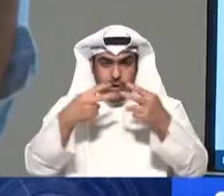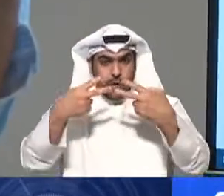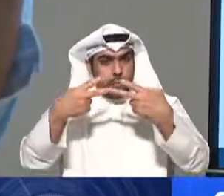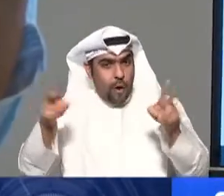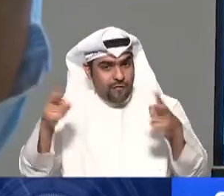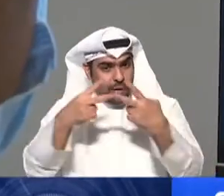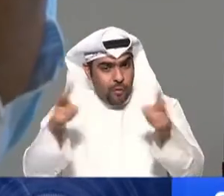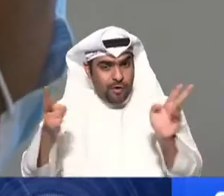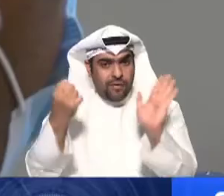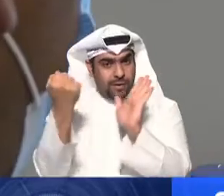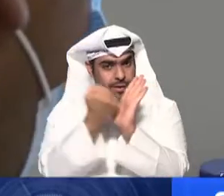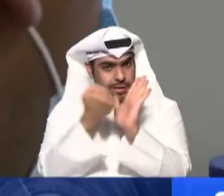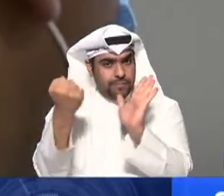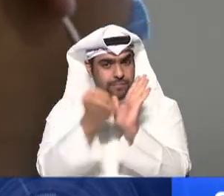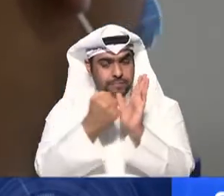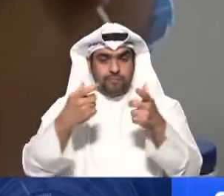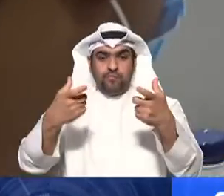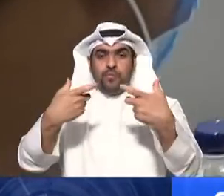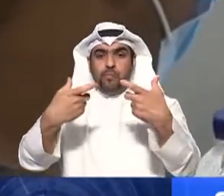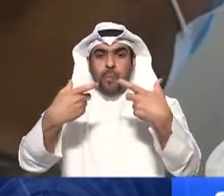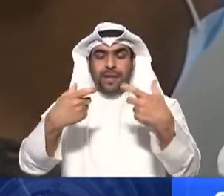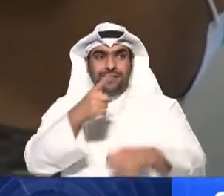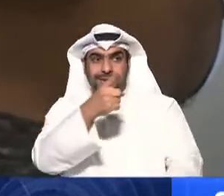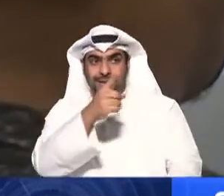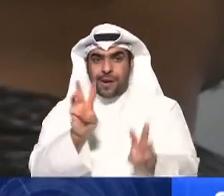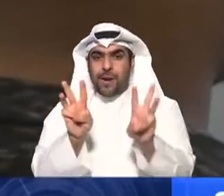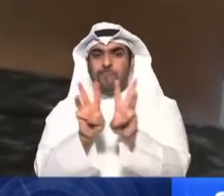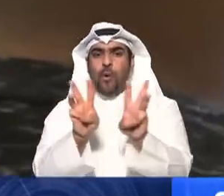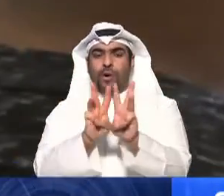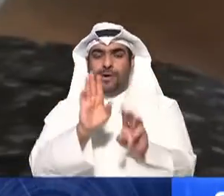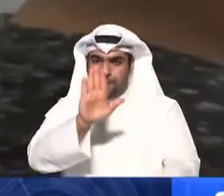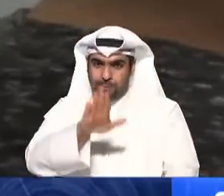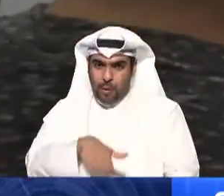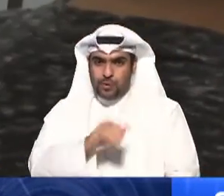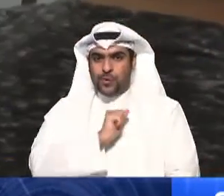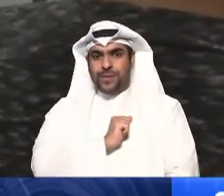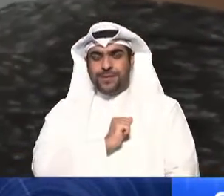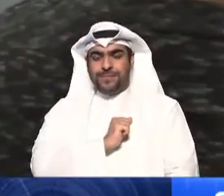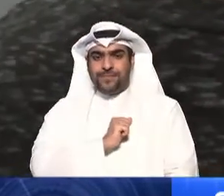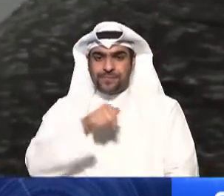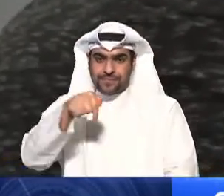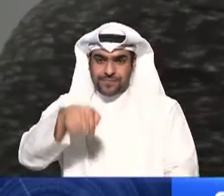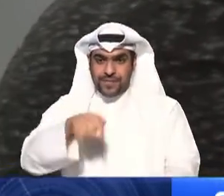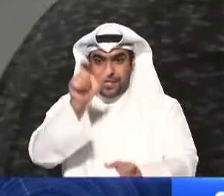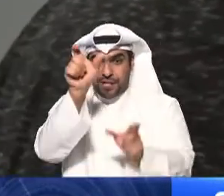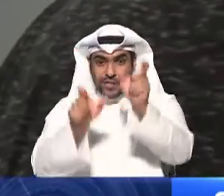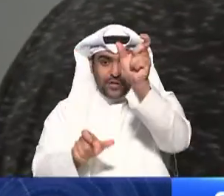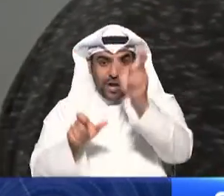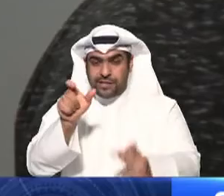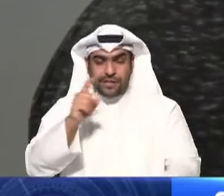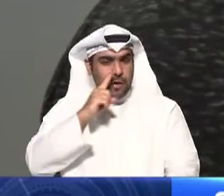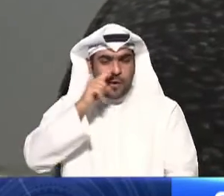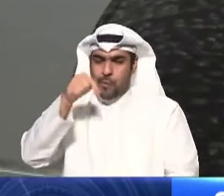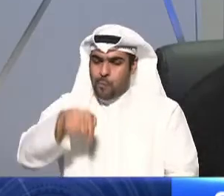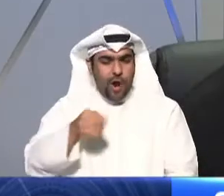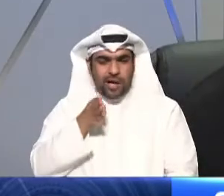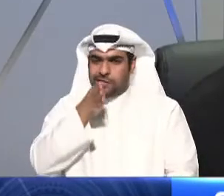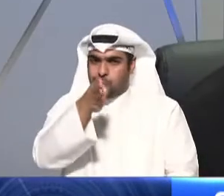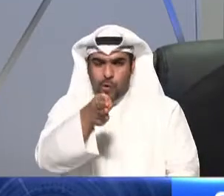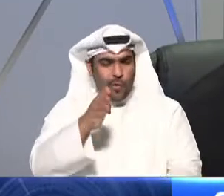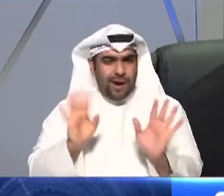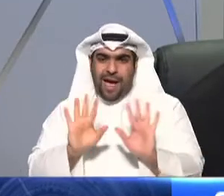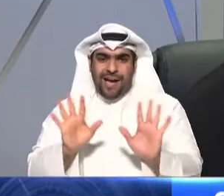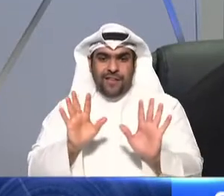المنصة يستفيد منها المتعاملون مع الهيئة بتخليص معاملاتهم دون الحاجة للحضور الا للضرورة. المفروض